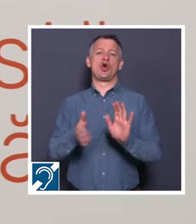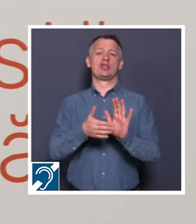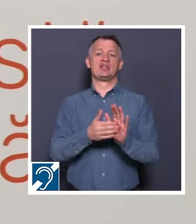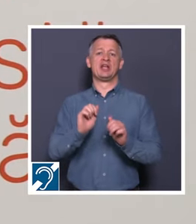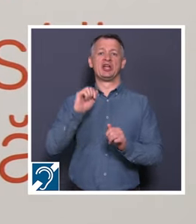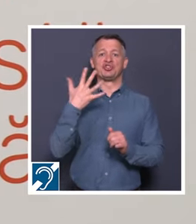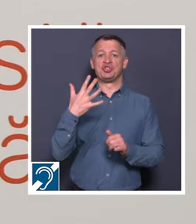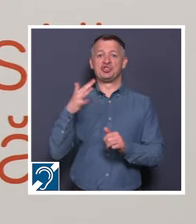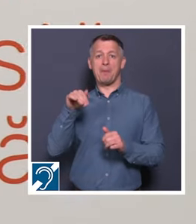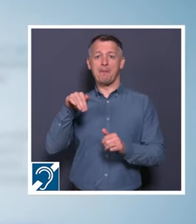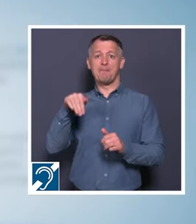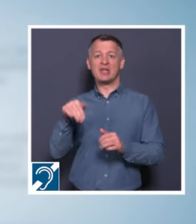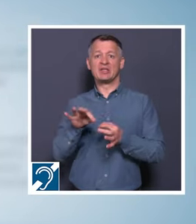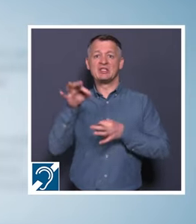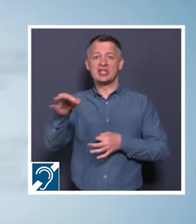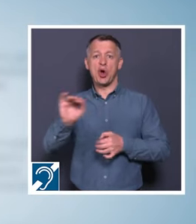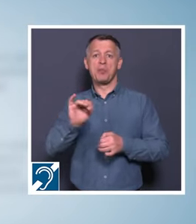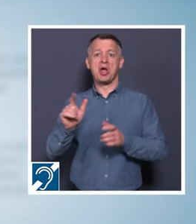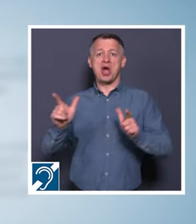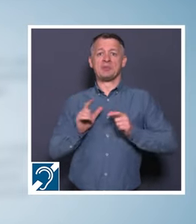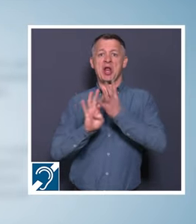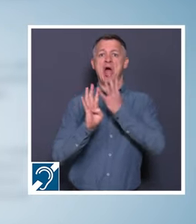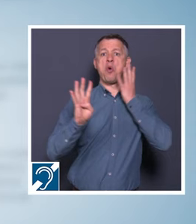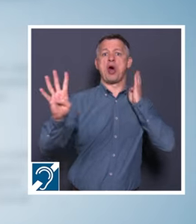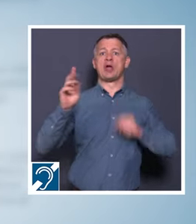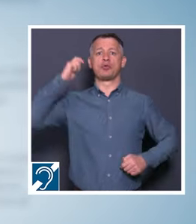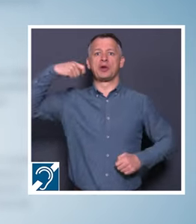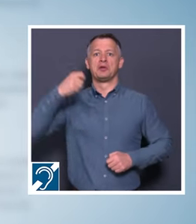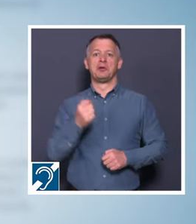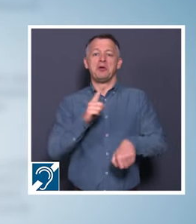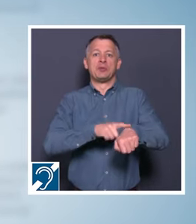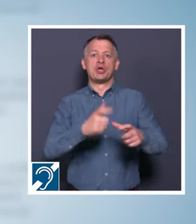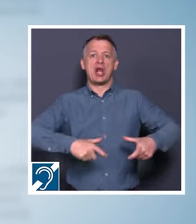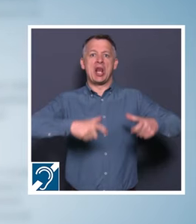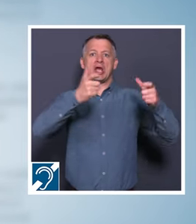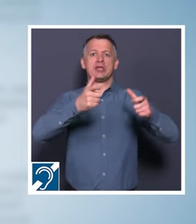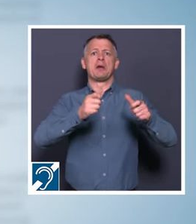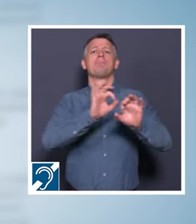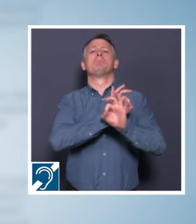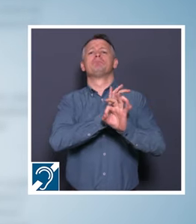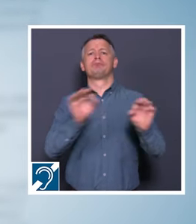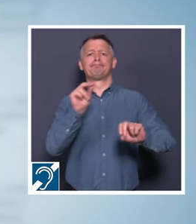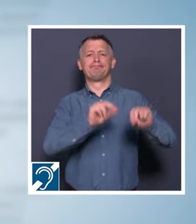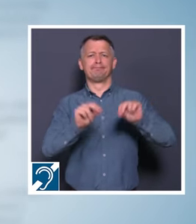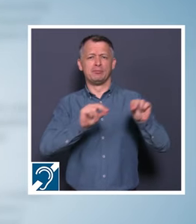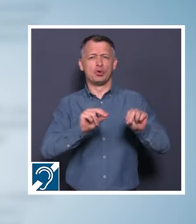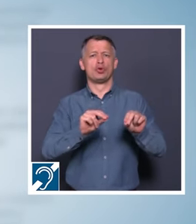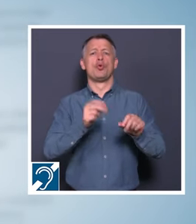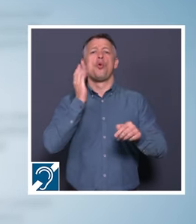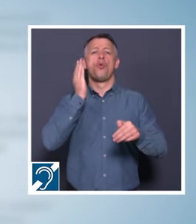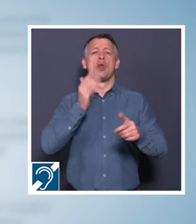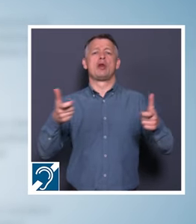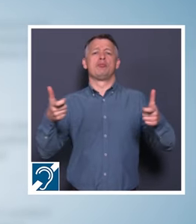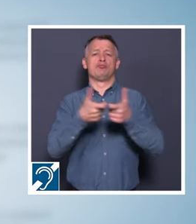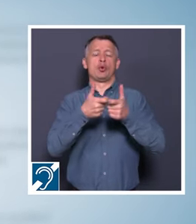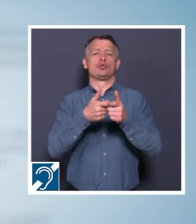metri distanță, niște copii stau la coadă la toaletă, în timp ce o clădire utilată după ultimul standard care